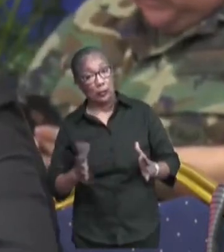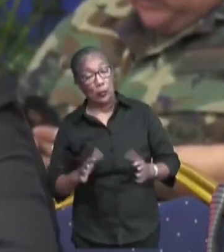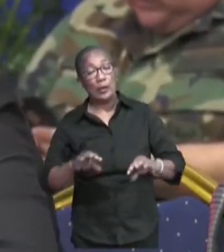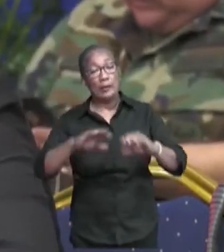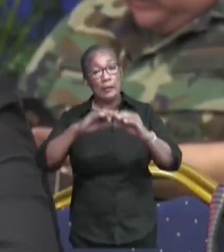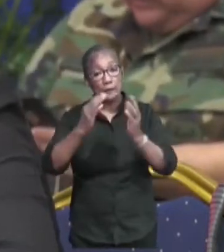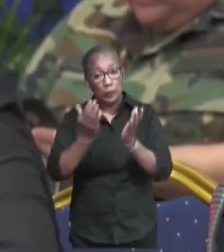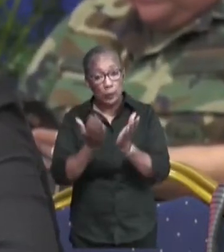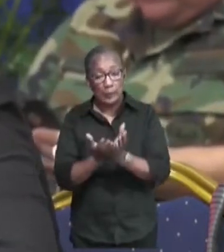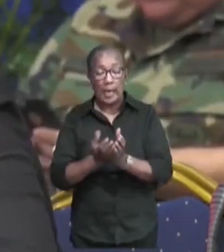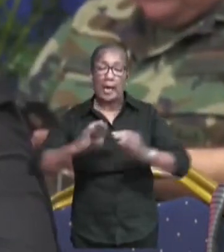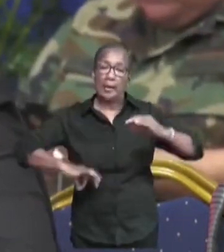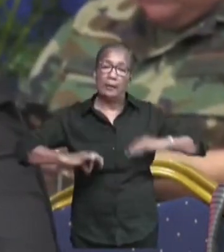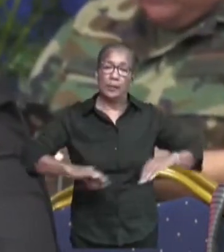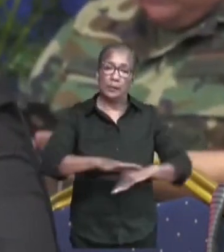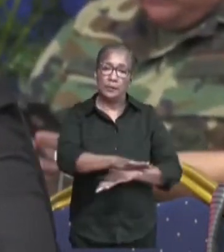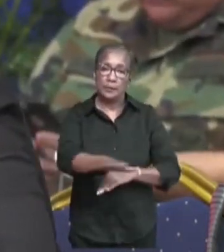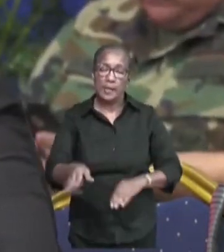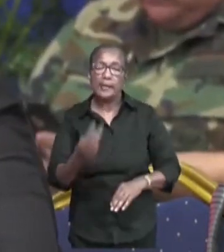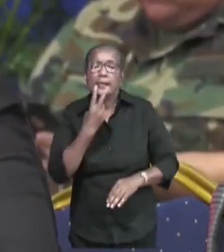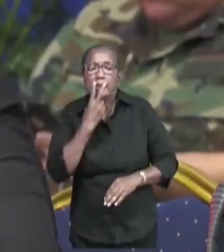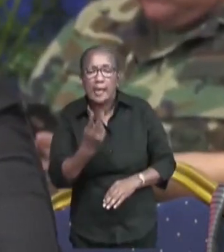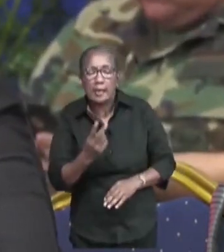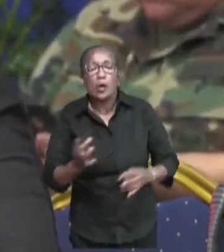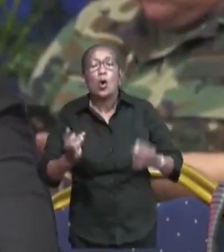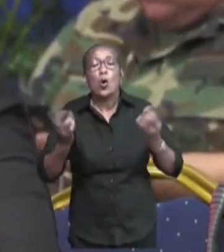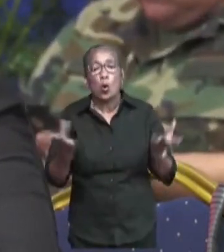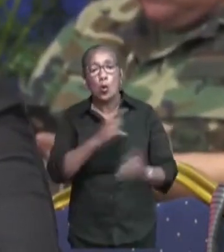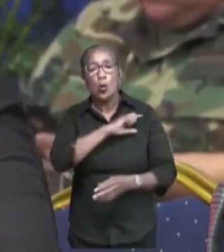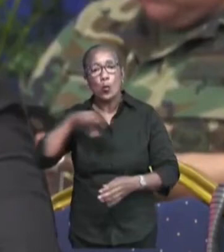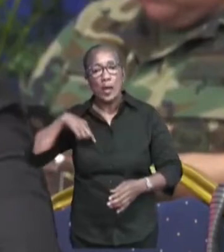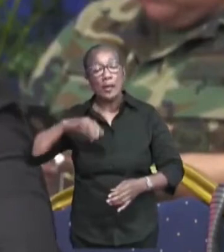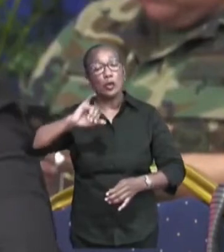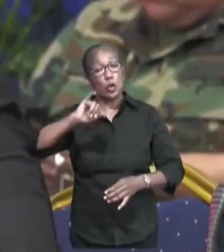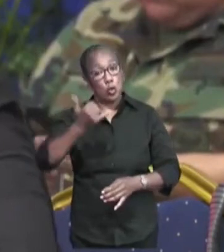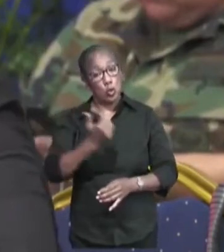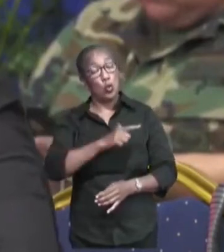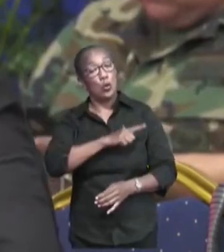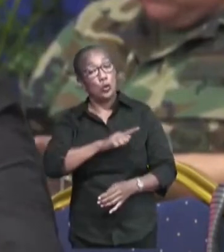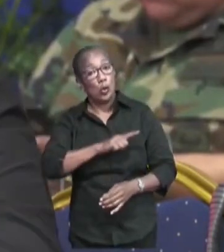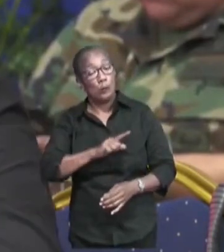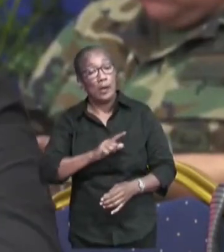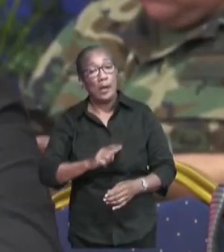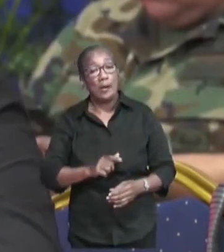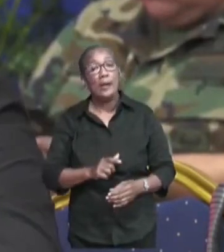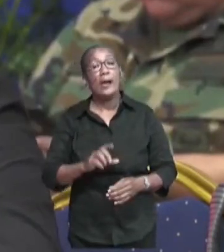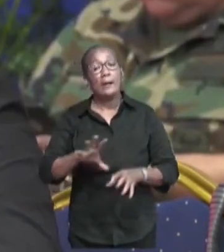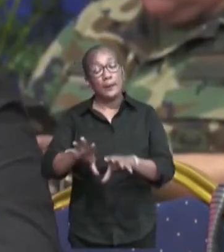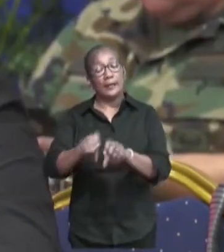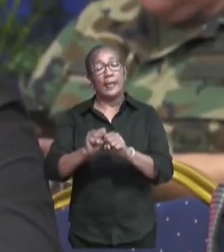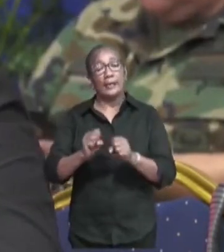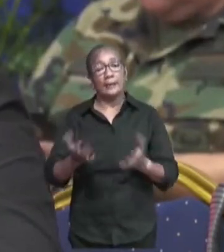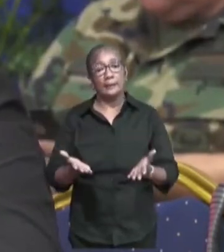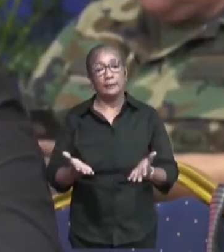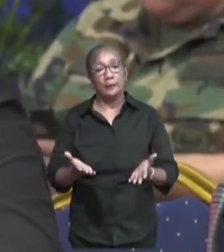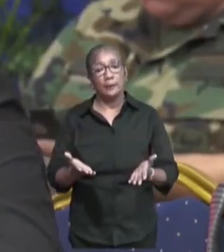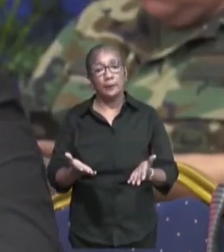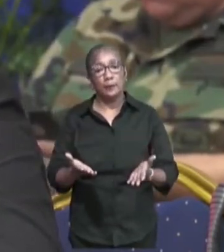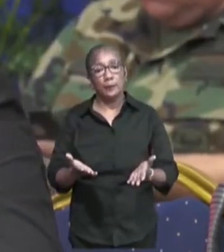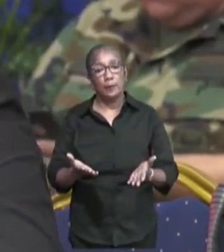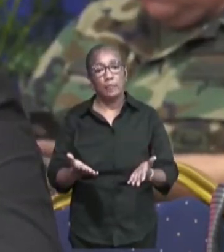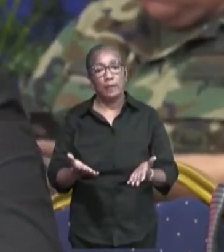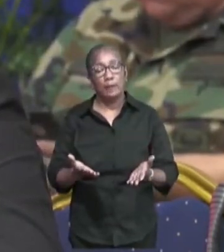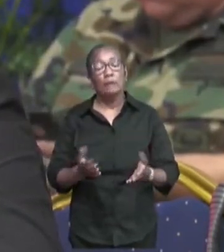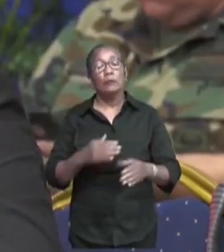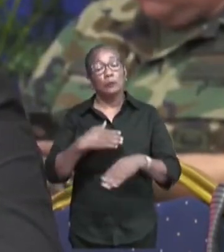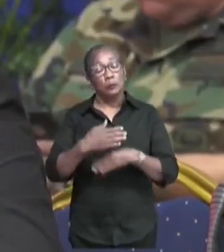alle ministeries ook bekeken zal worden hoe wij die nieuwe normaal gaan bereiken.